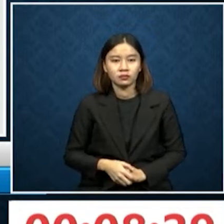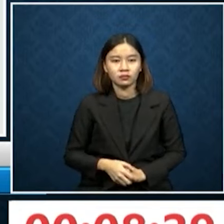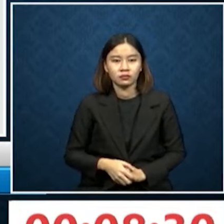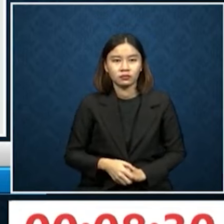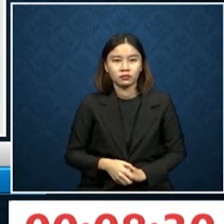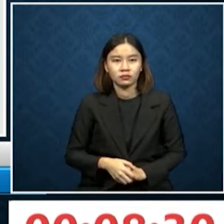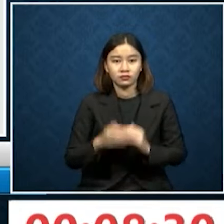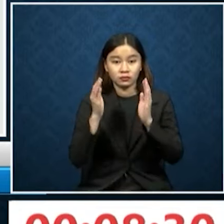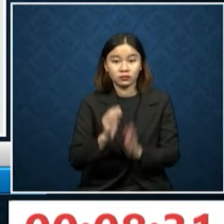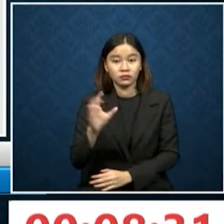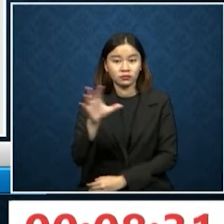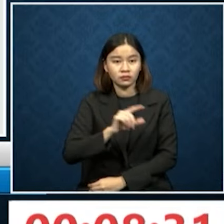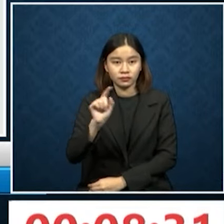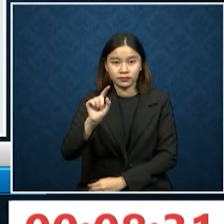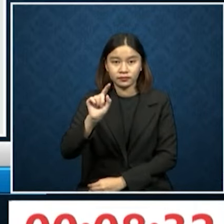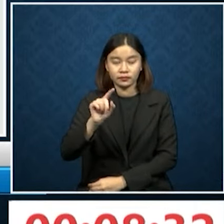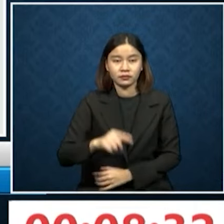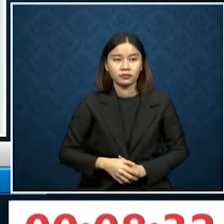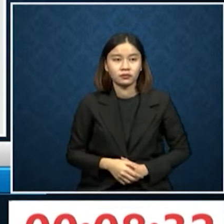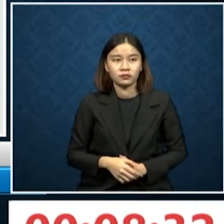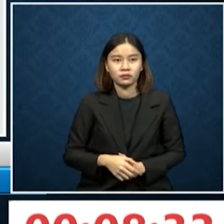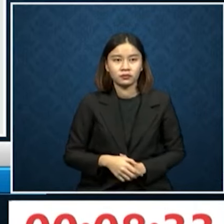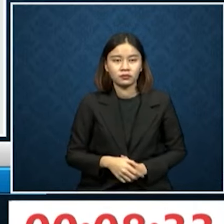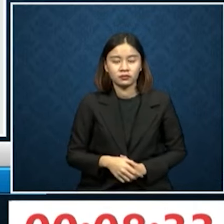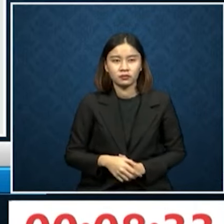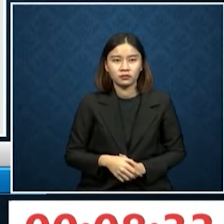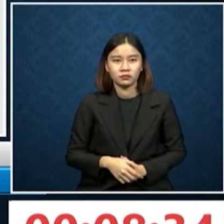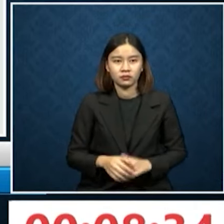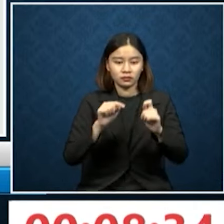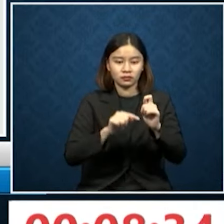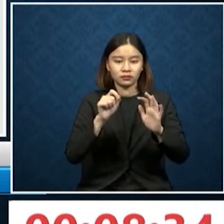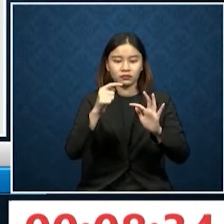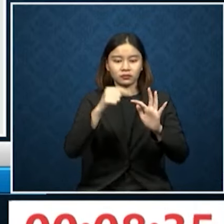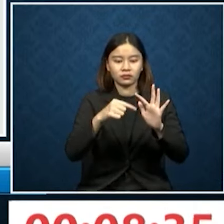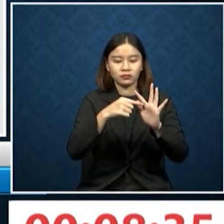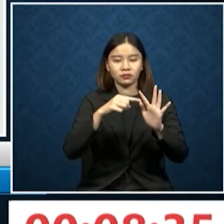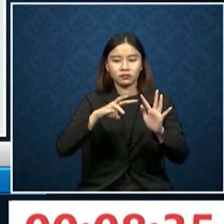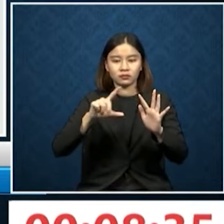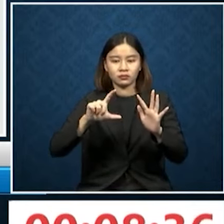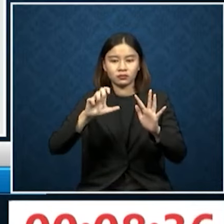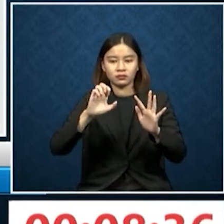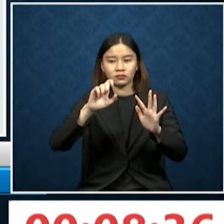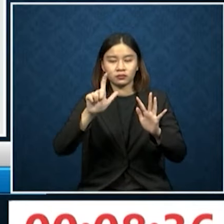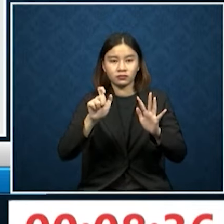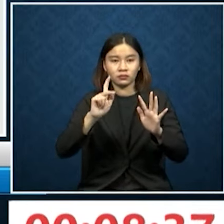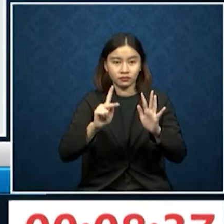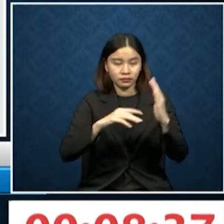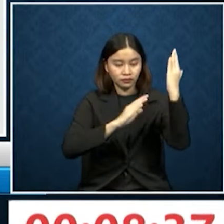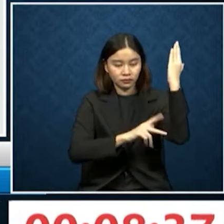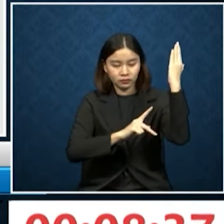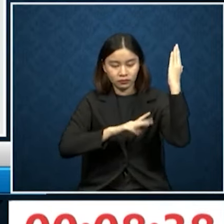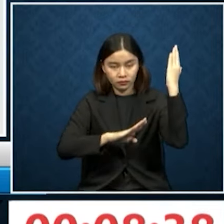บุคคลที่มาจากอ่าวลึกอำเภออ่าวลึกจังหวัดกระบี่นะครับเดินทางเข้ามา